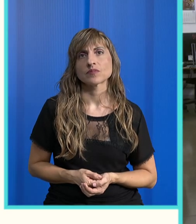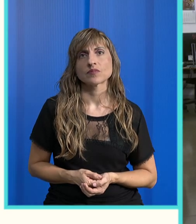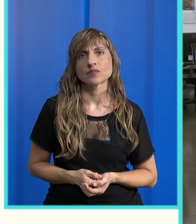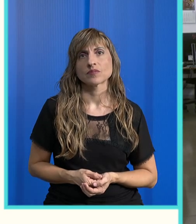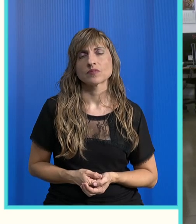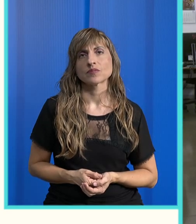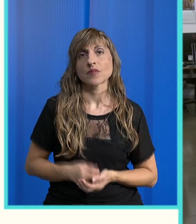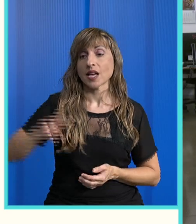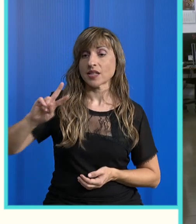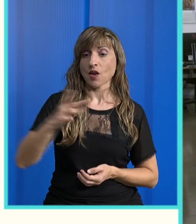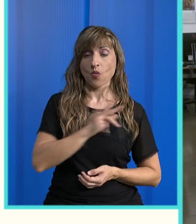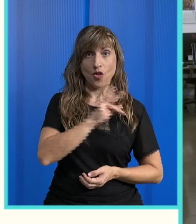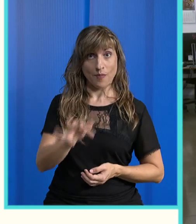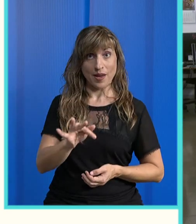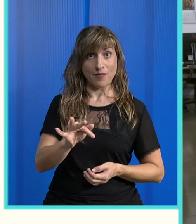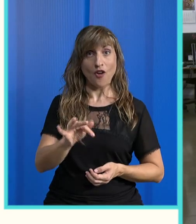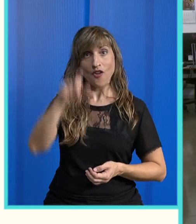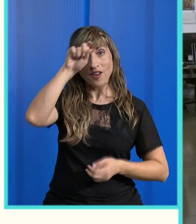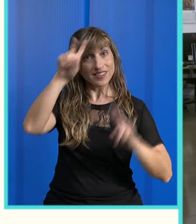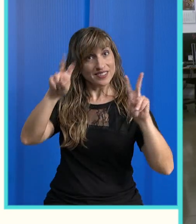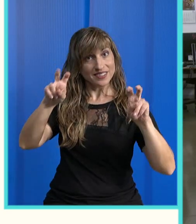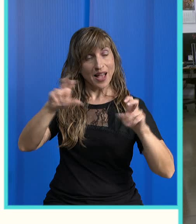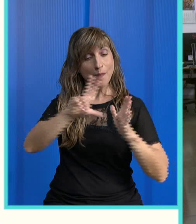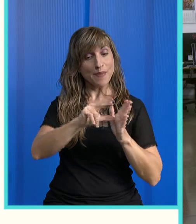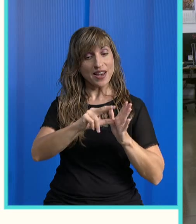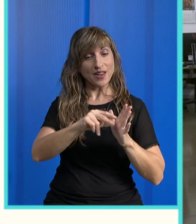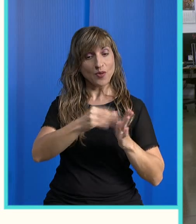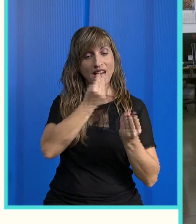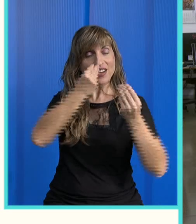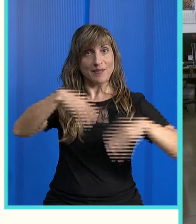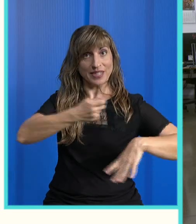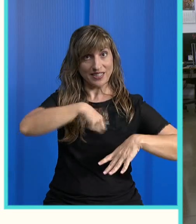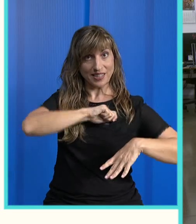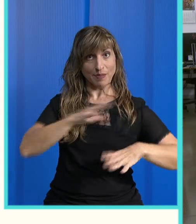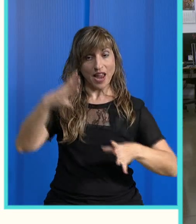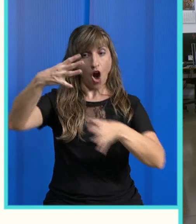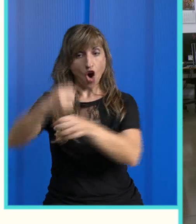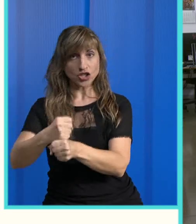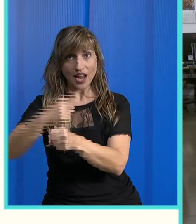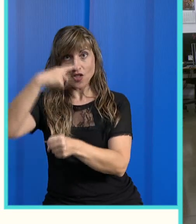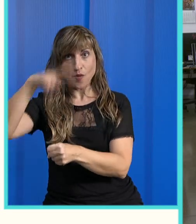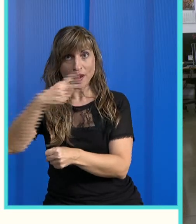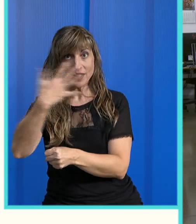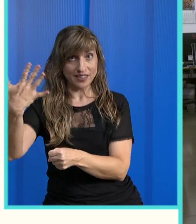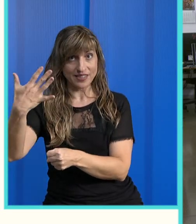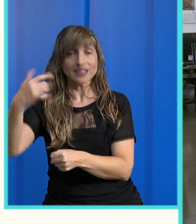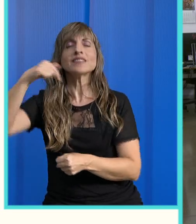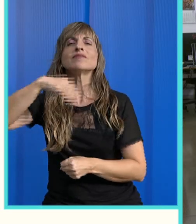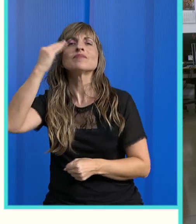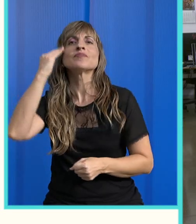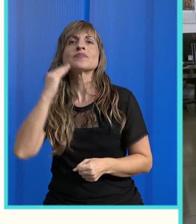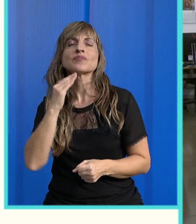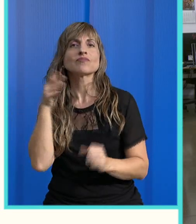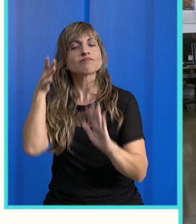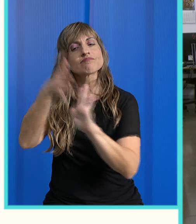I Segundo Premio serà la pel·lícula que representarà a Espanya els Oscars 2025. Així ho ha anunciat aquest matí l'Acadèmia